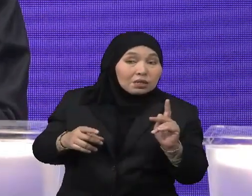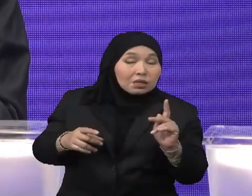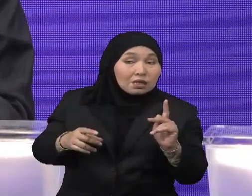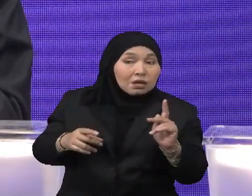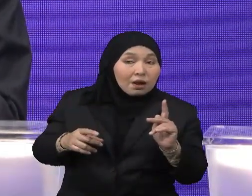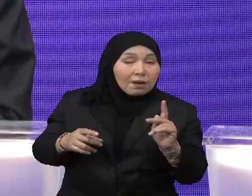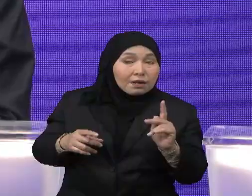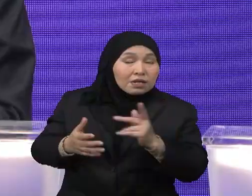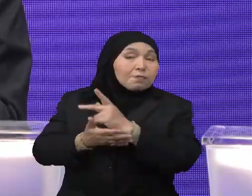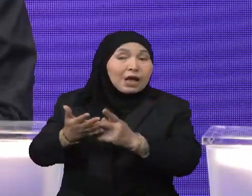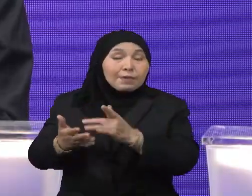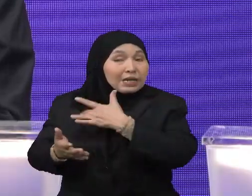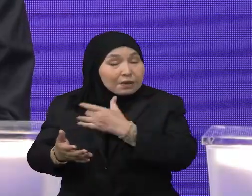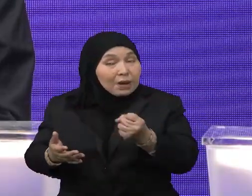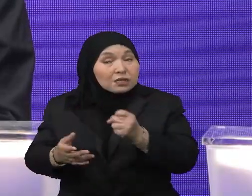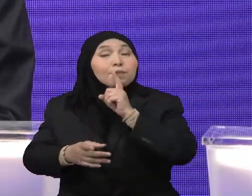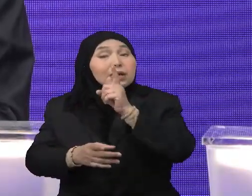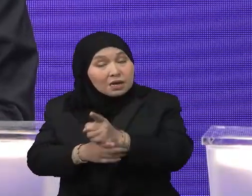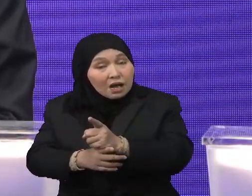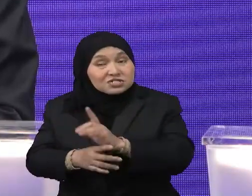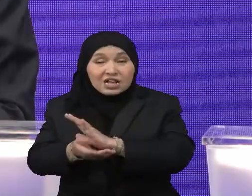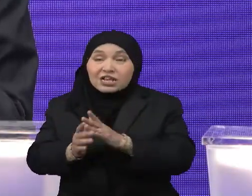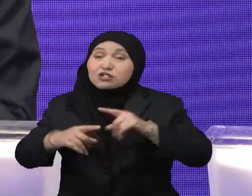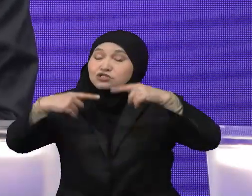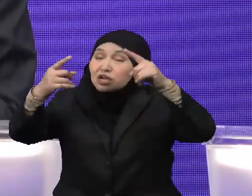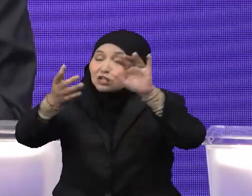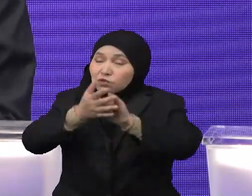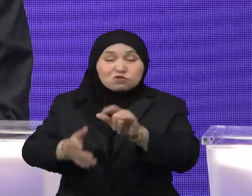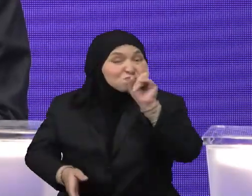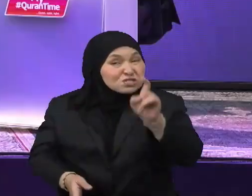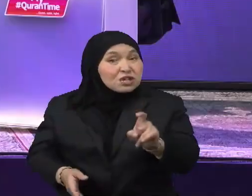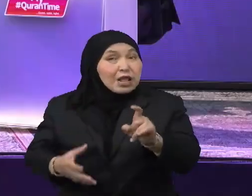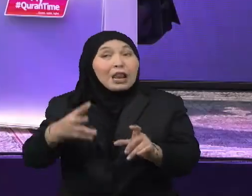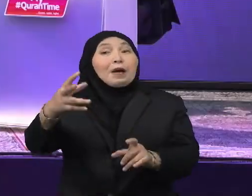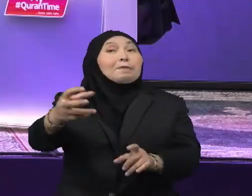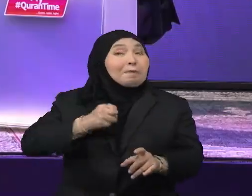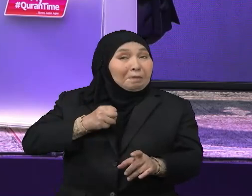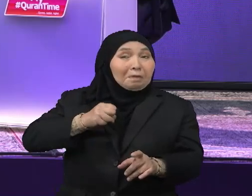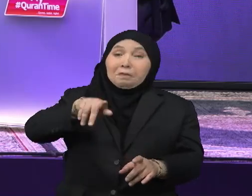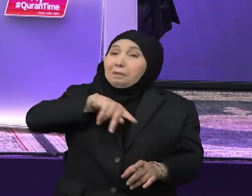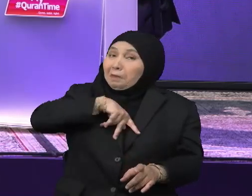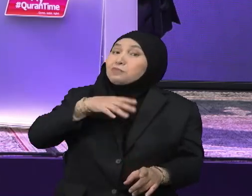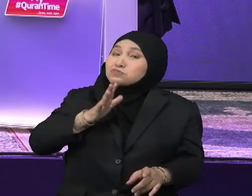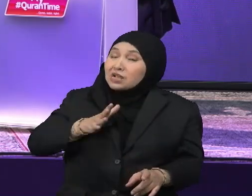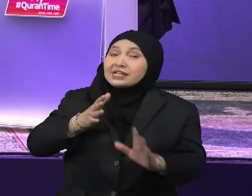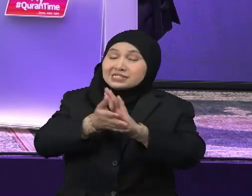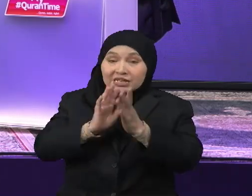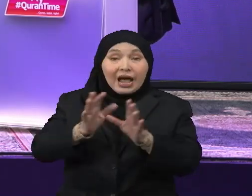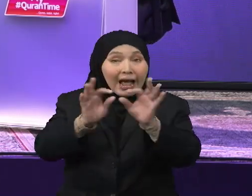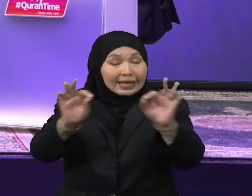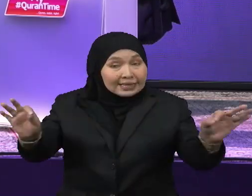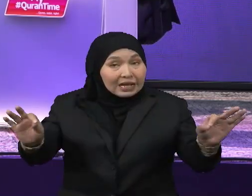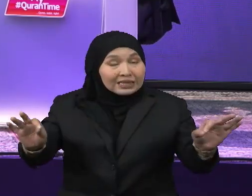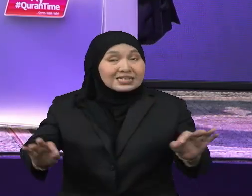pihak yang beriman pihak yang benar jadi kejayaan itu semestinya adalah milik kita jadi ayah yang